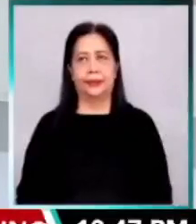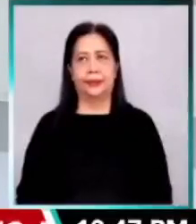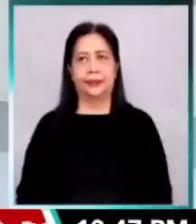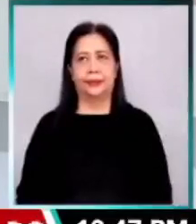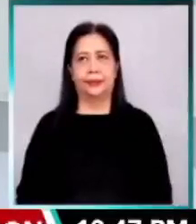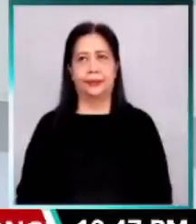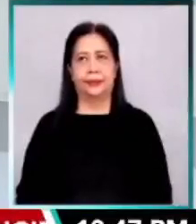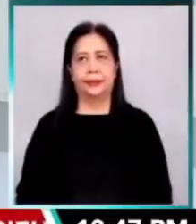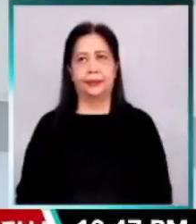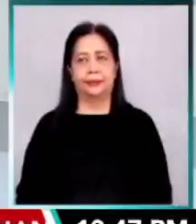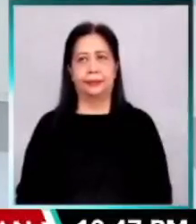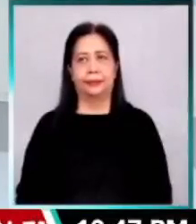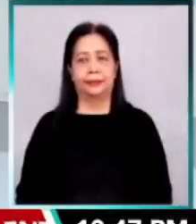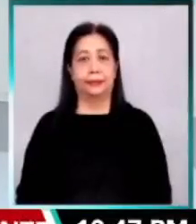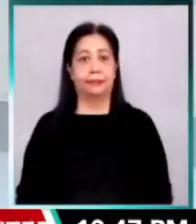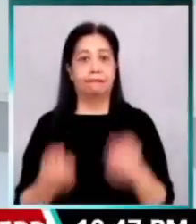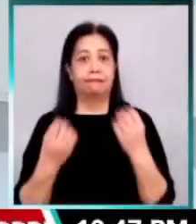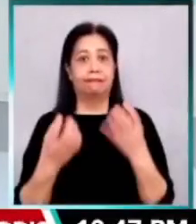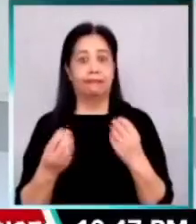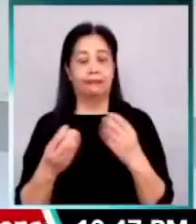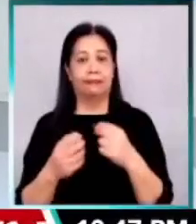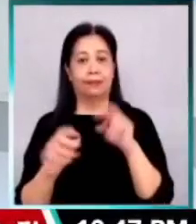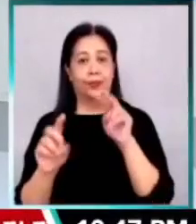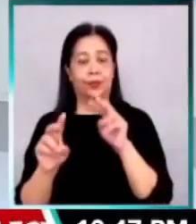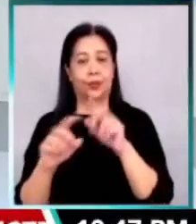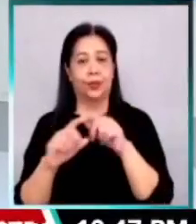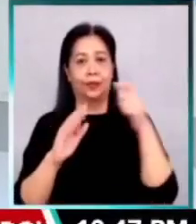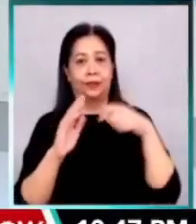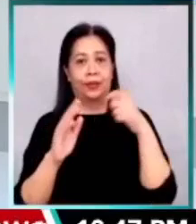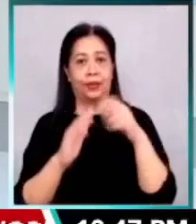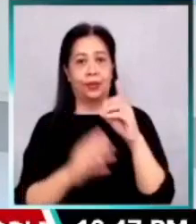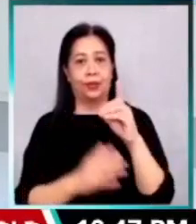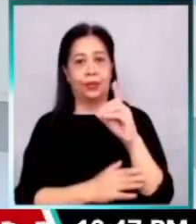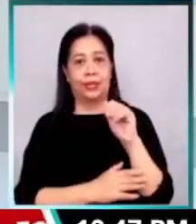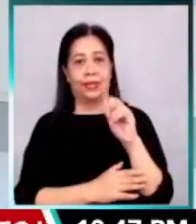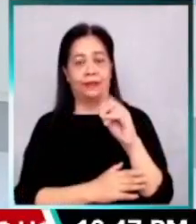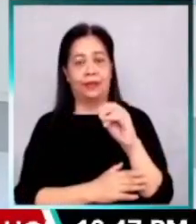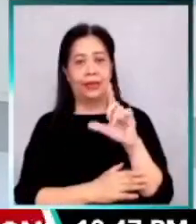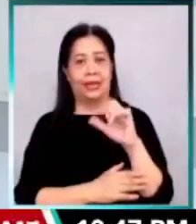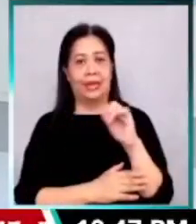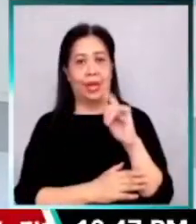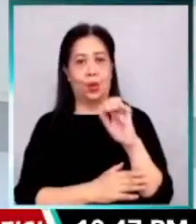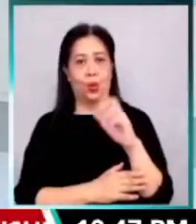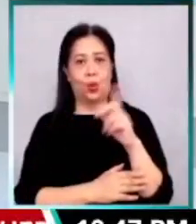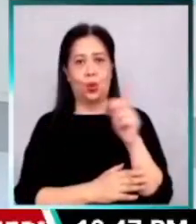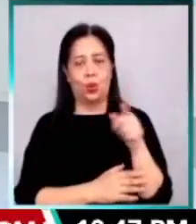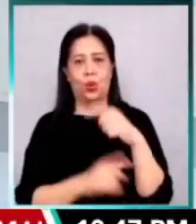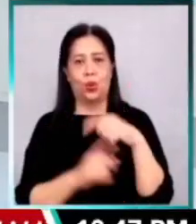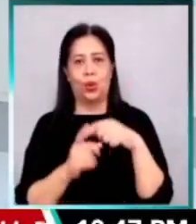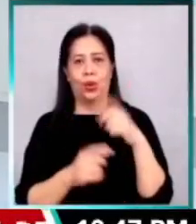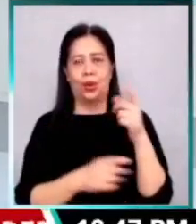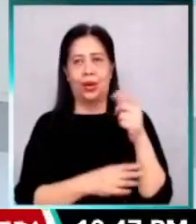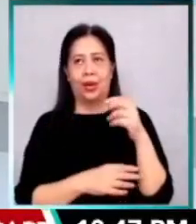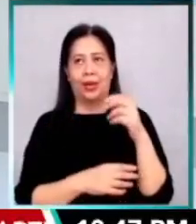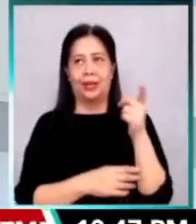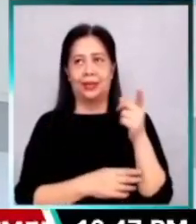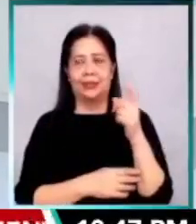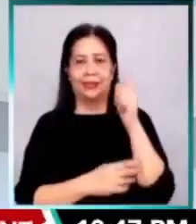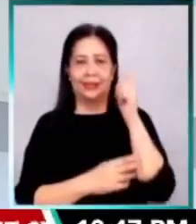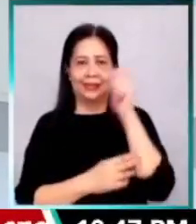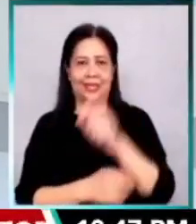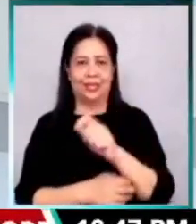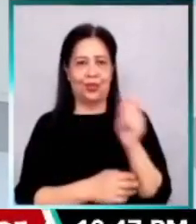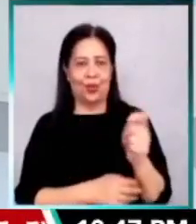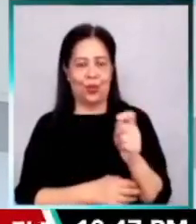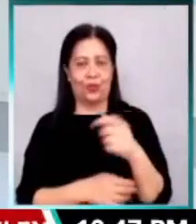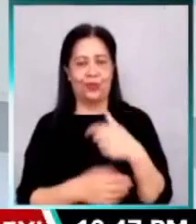Umaani ng milyon-milyong views ang video ni David Licauco, aka Ginoong Fidel, sa TikTok. Sina Kim Kardashian naman